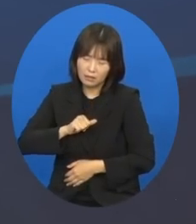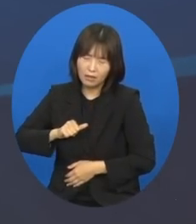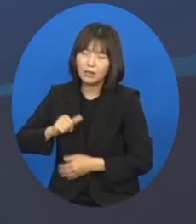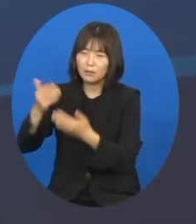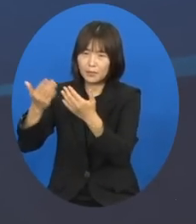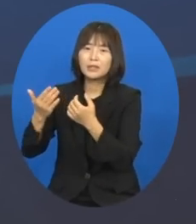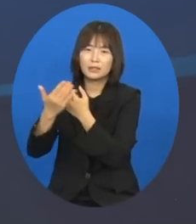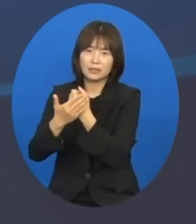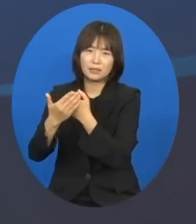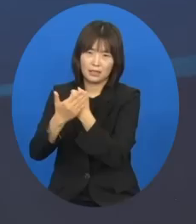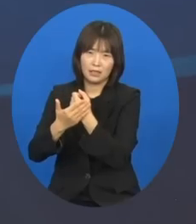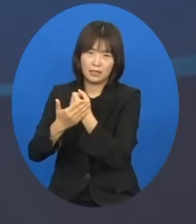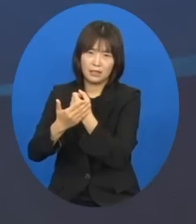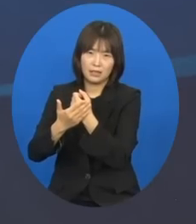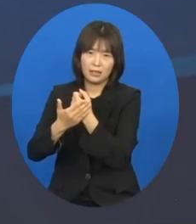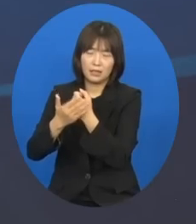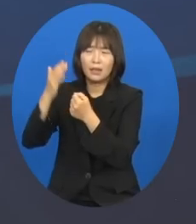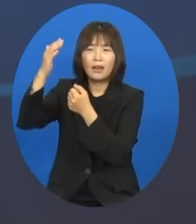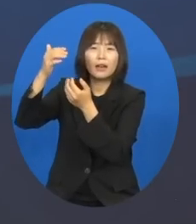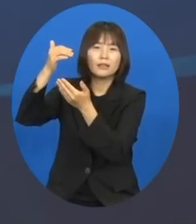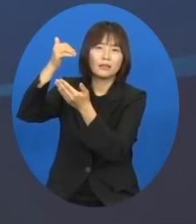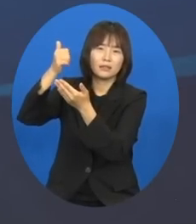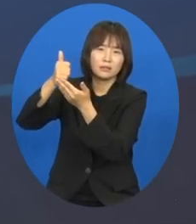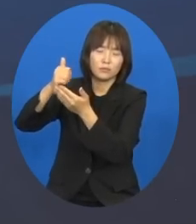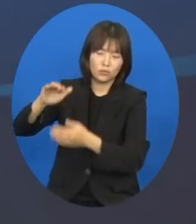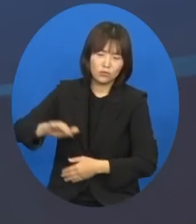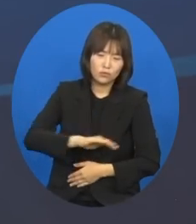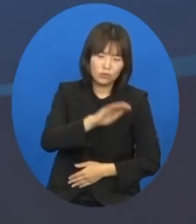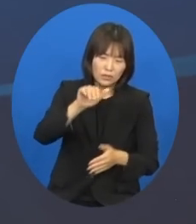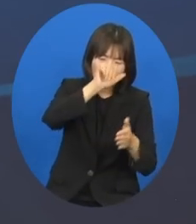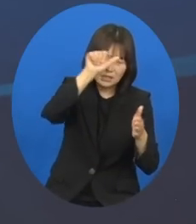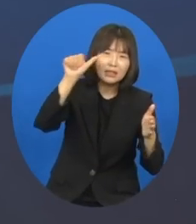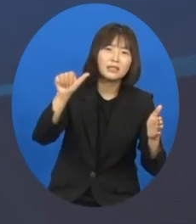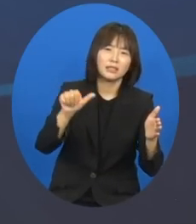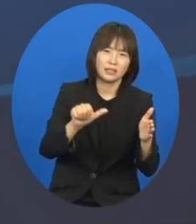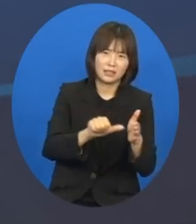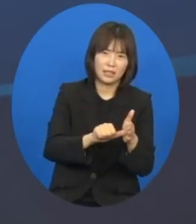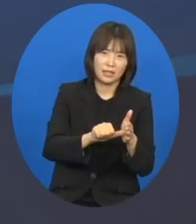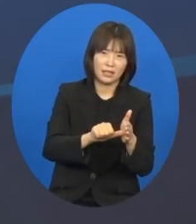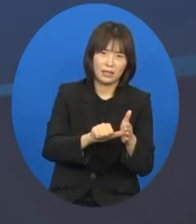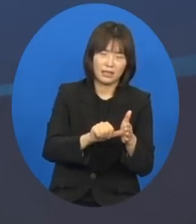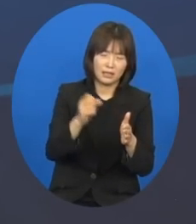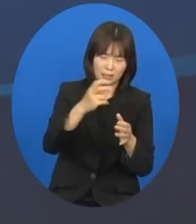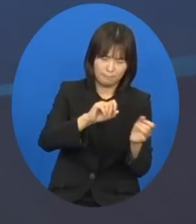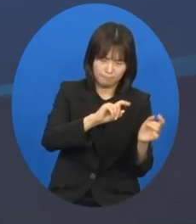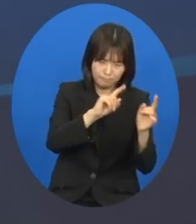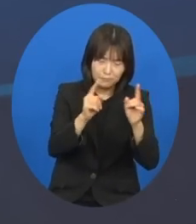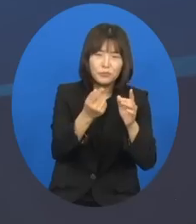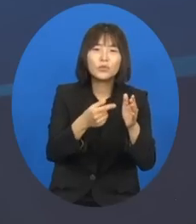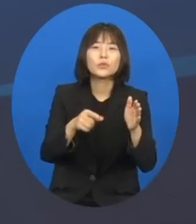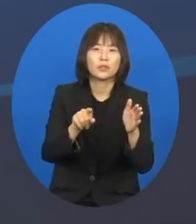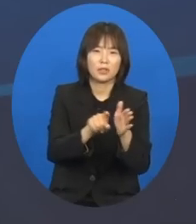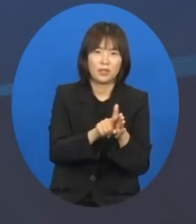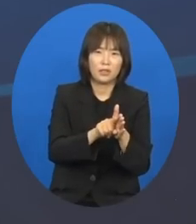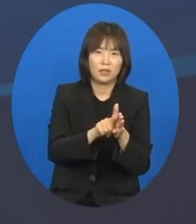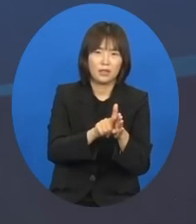은혜 그렇게 하나님은 우리의 인생이 쓰러지지 않도록 다시 일어날 수 있도록 우리가